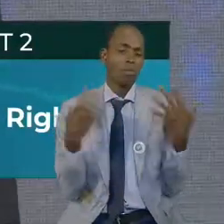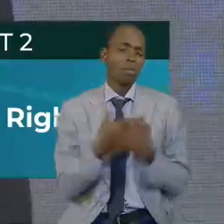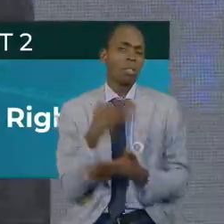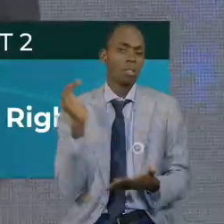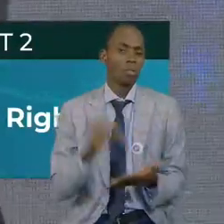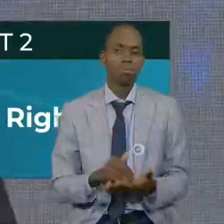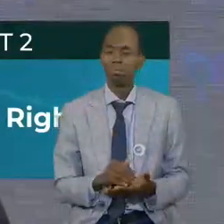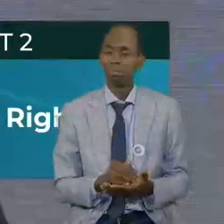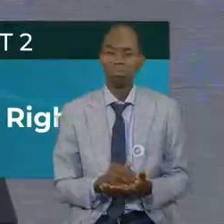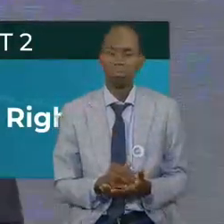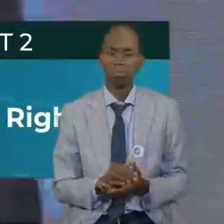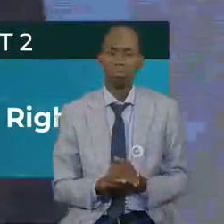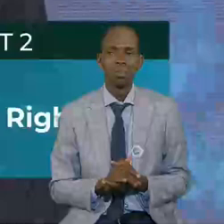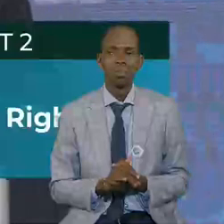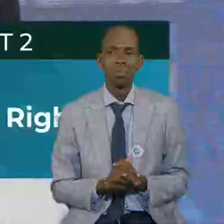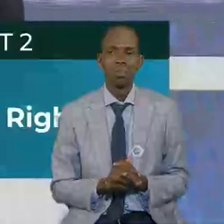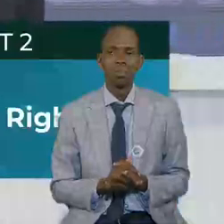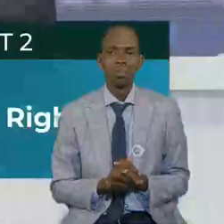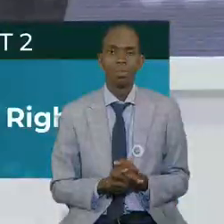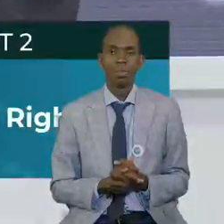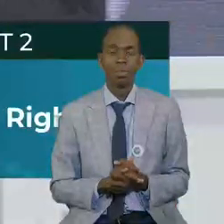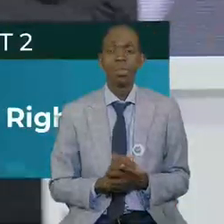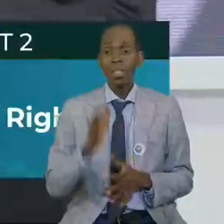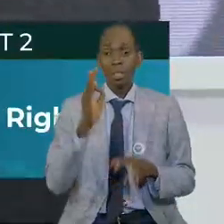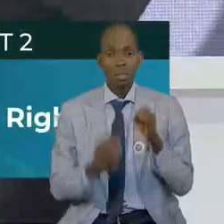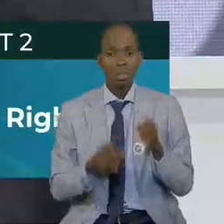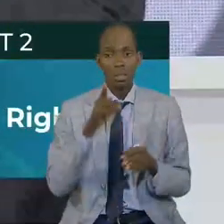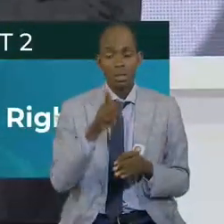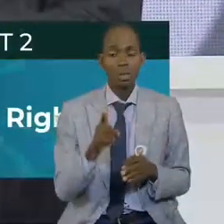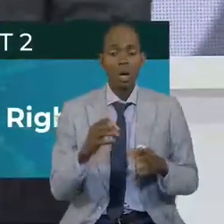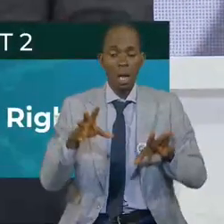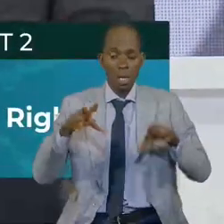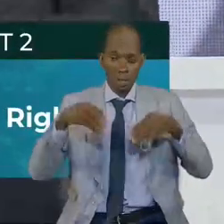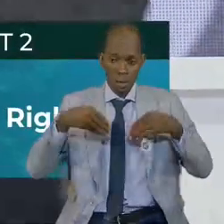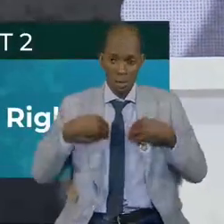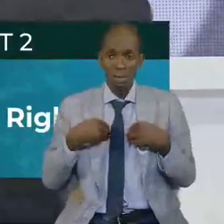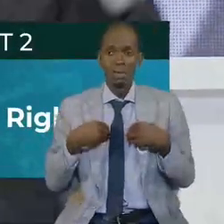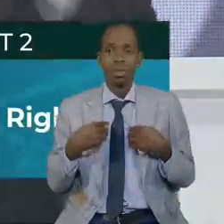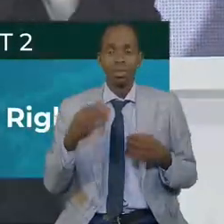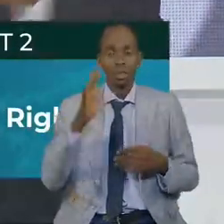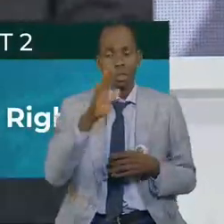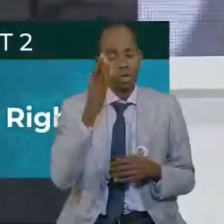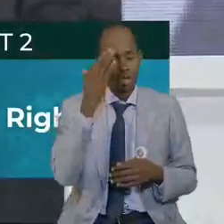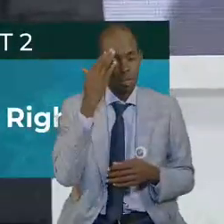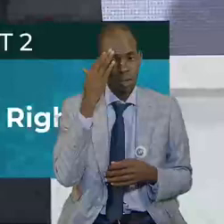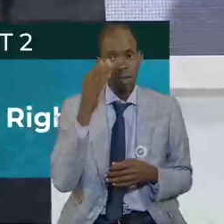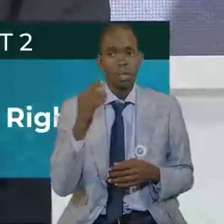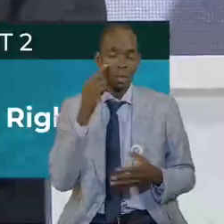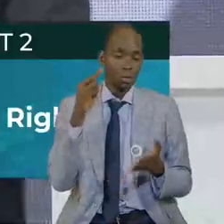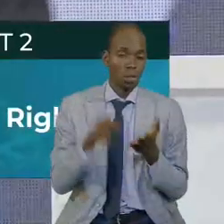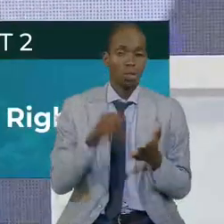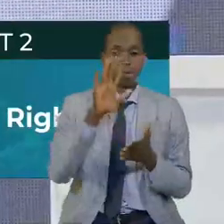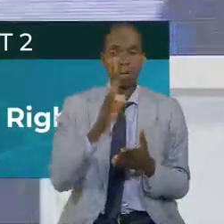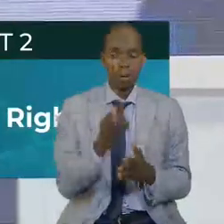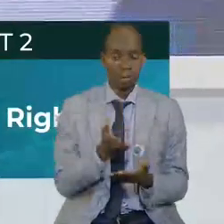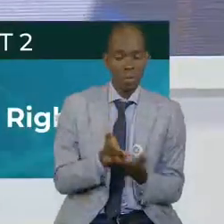de Dieu, il n'y a pas question que tu aies peur. If you acknowledge your right in Christ, no way that you'll be afraid